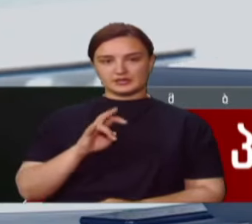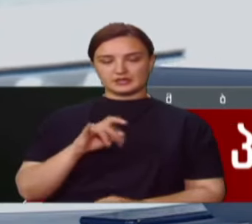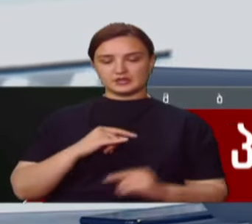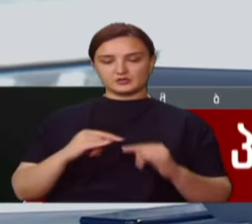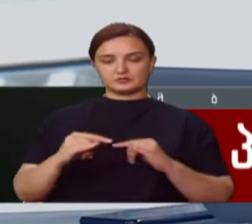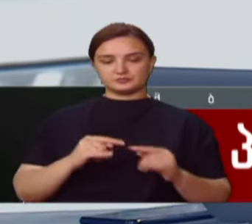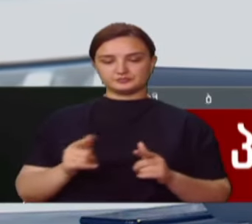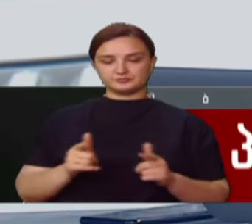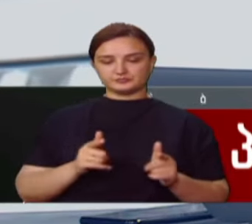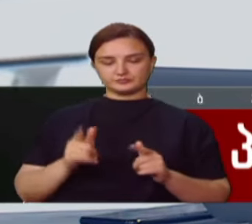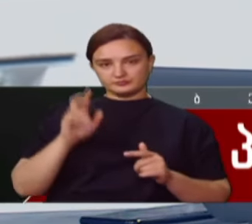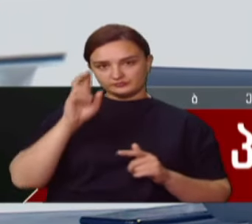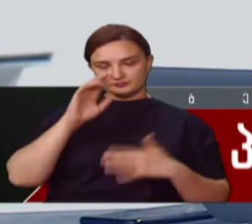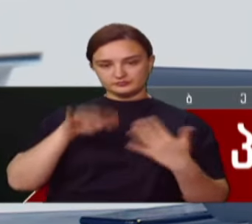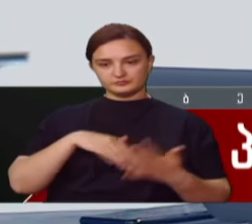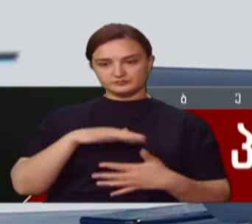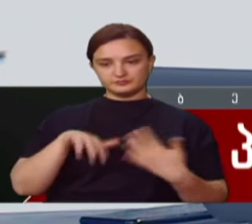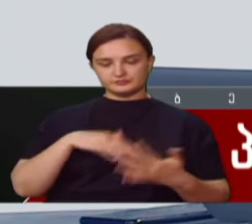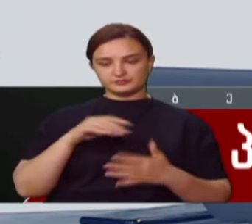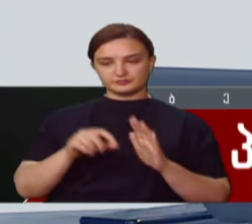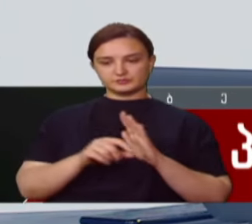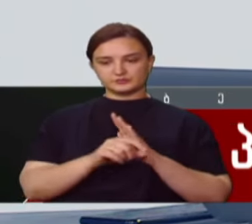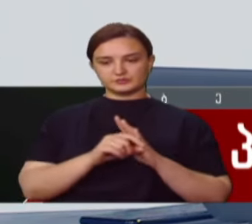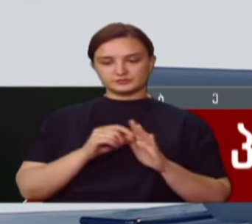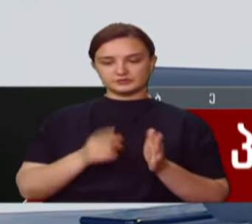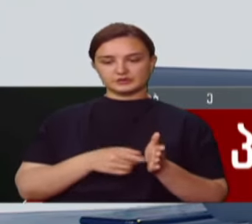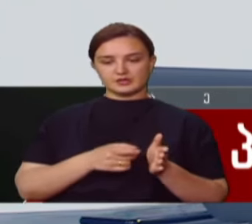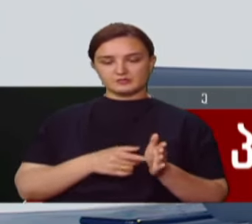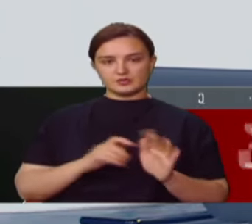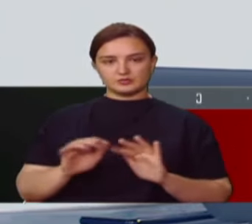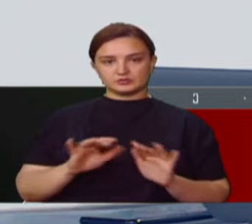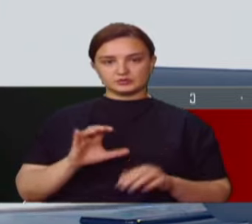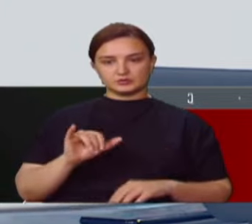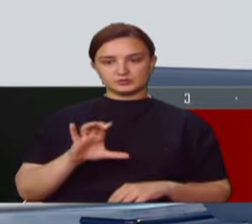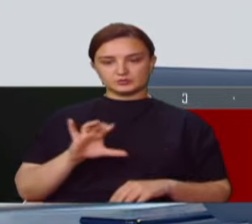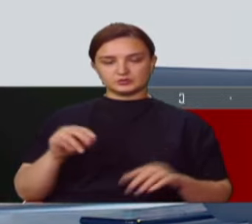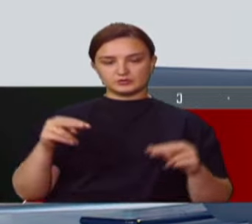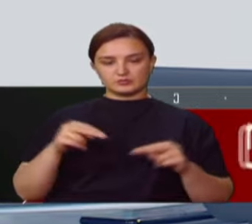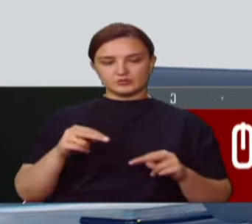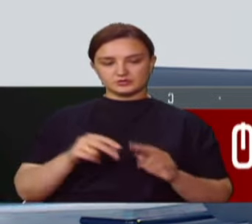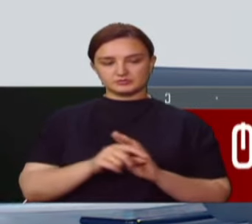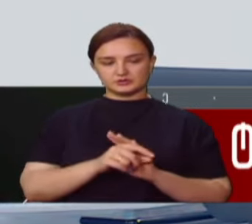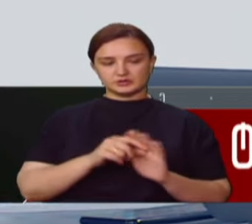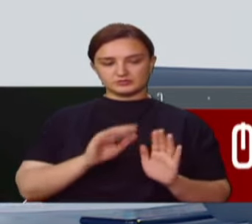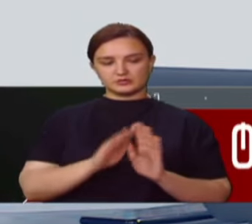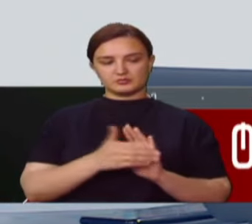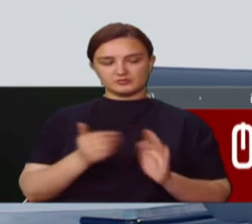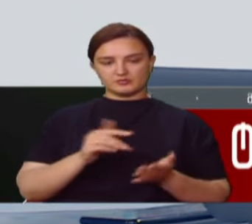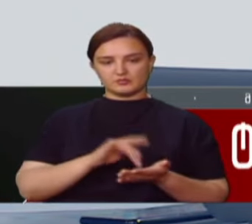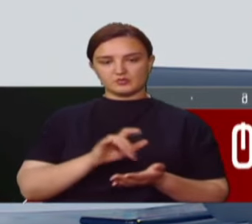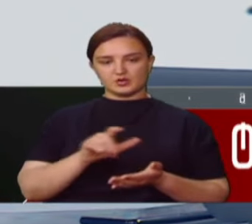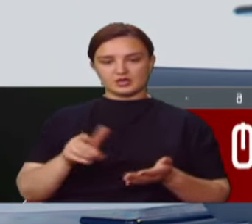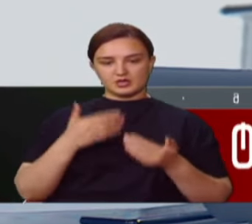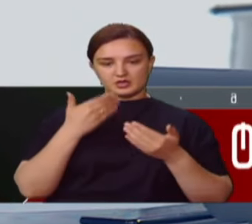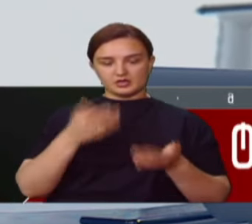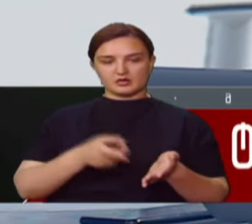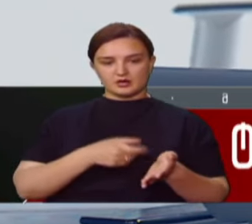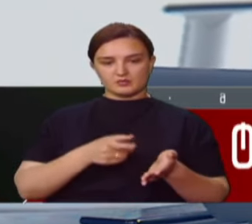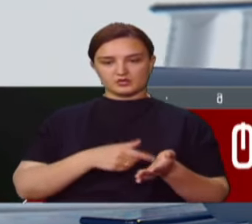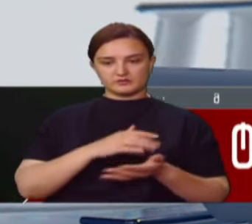Terrorismus მომზადებისა და სახელმწიფო გადატრიალების მუხლებით მიმდინარე გამოძიების პარკლებში სუსში მოწმის სტატუსით დაბარებული მოქალაქეების გამოკითხვა გრძელდება ეგრეთ